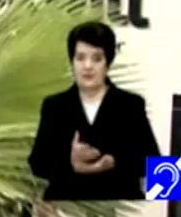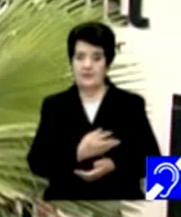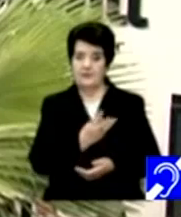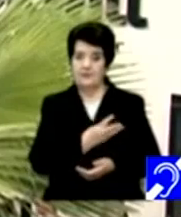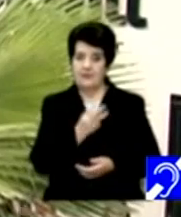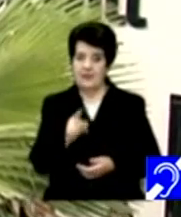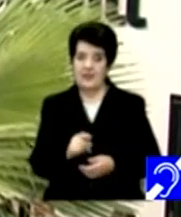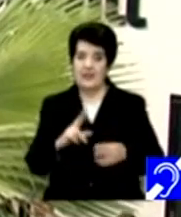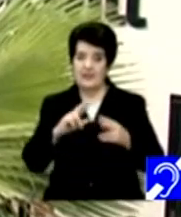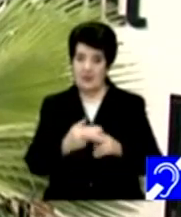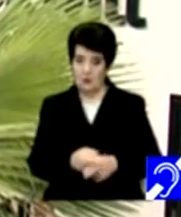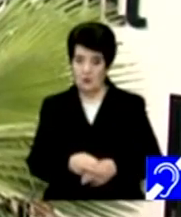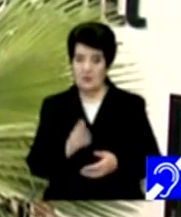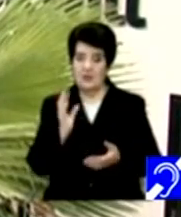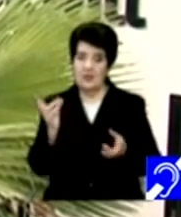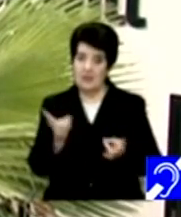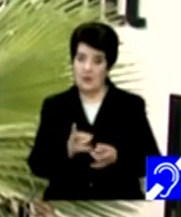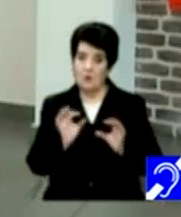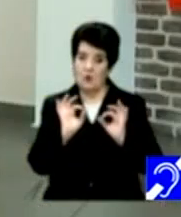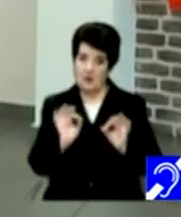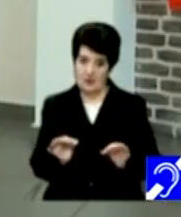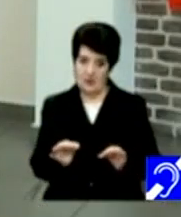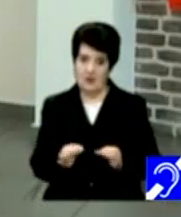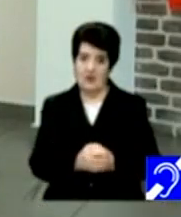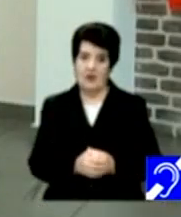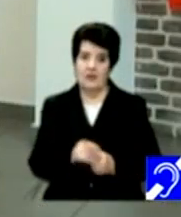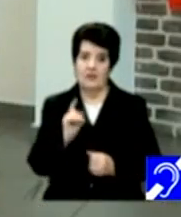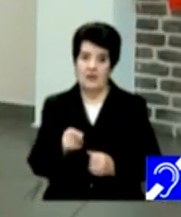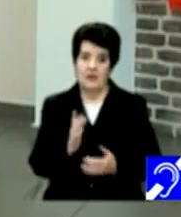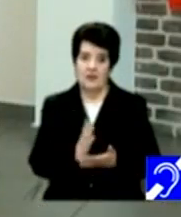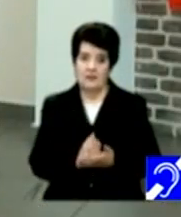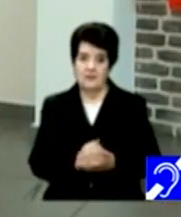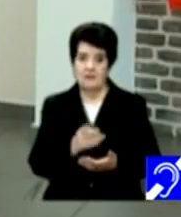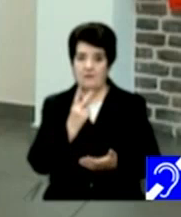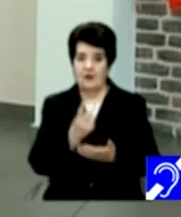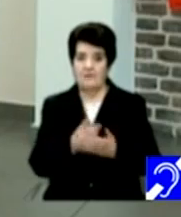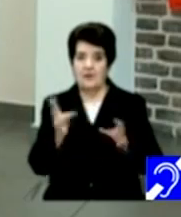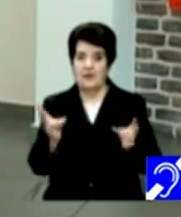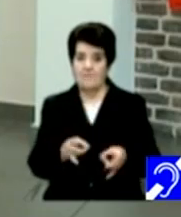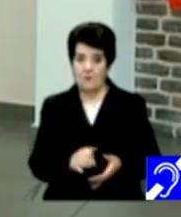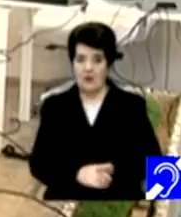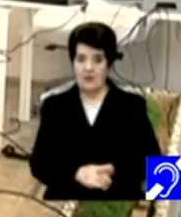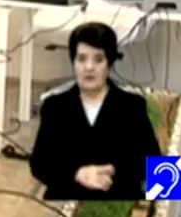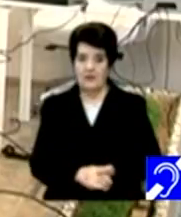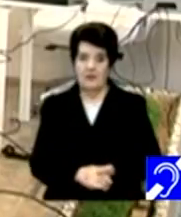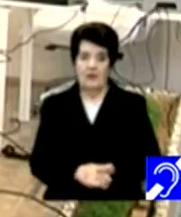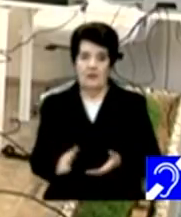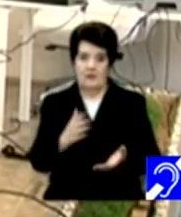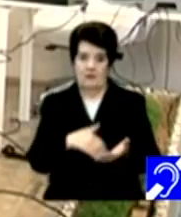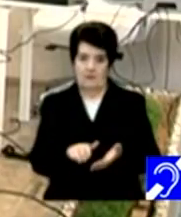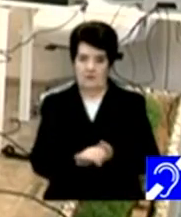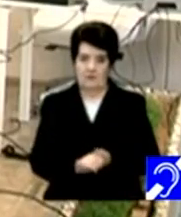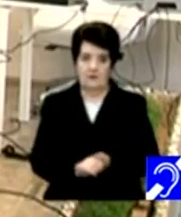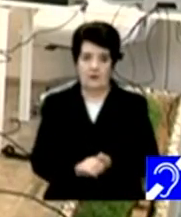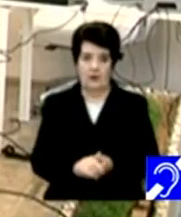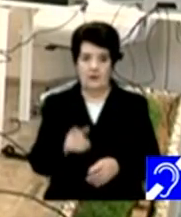tehnologii, doar trebuie să îi orientăm corect. Design grafic este o profesie care va avea nevoie societatea. Printre cei ce au